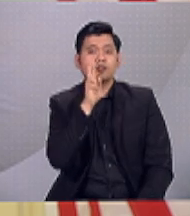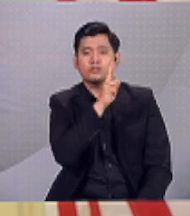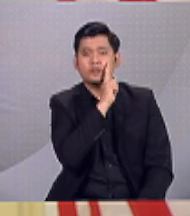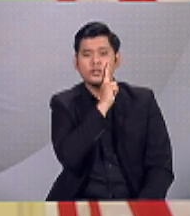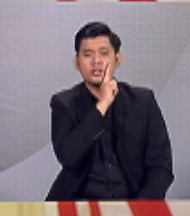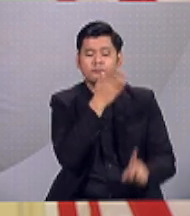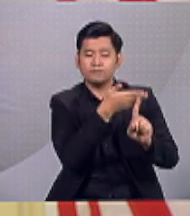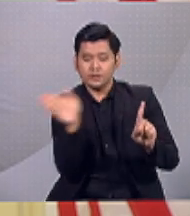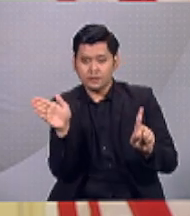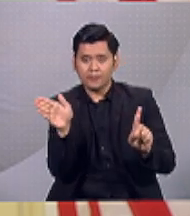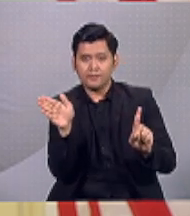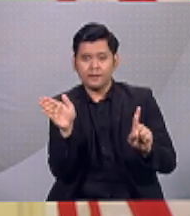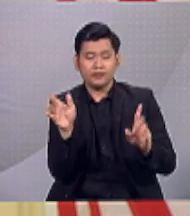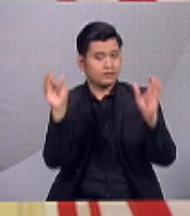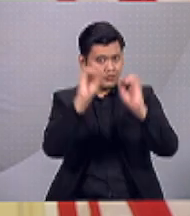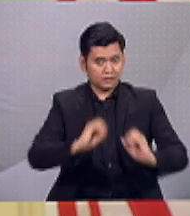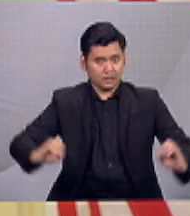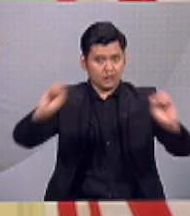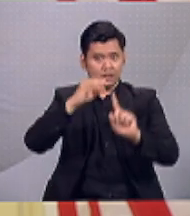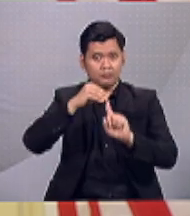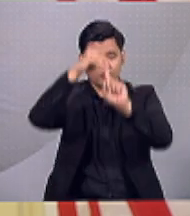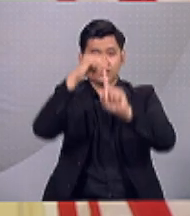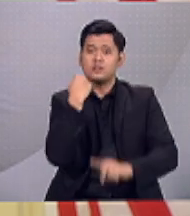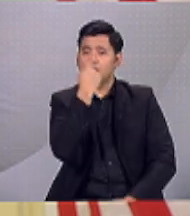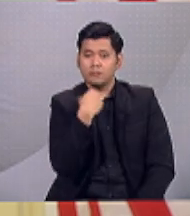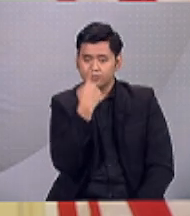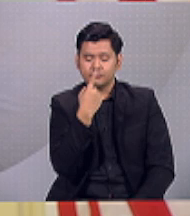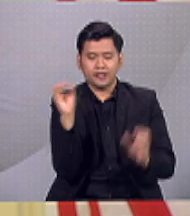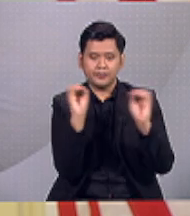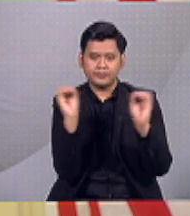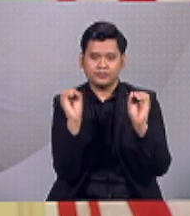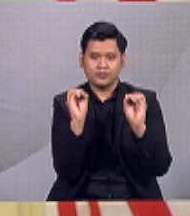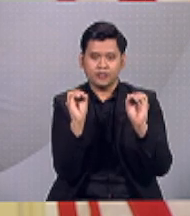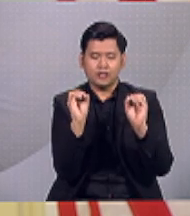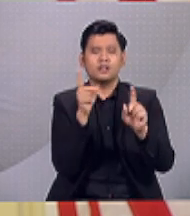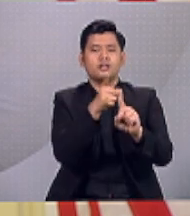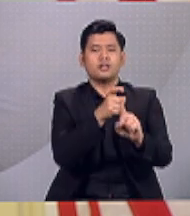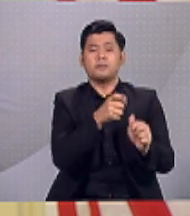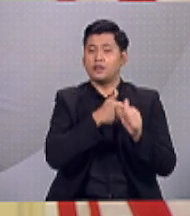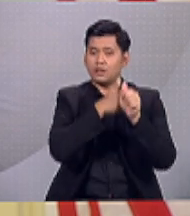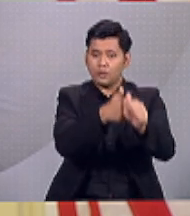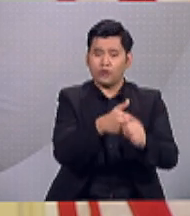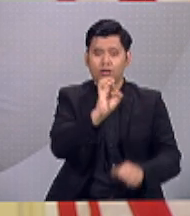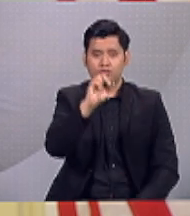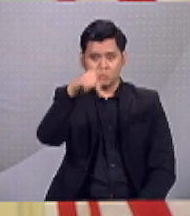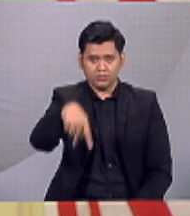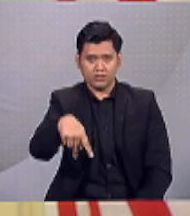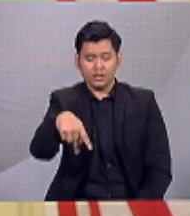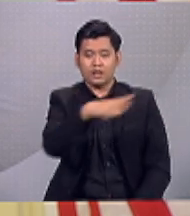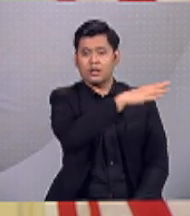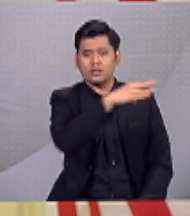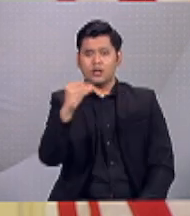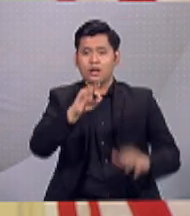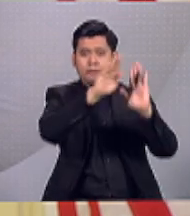Jadi tidak ada pengecualian kepada sesiapa pun dari segi pematuhan SOP dan